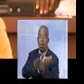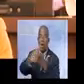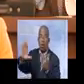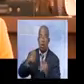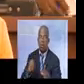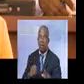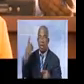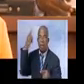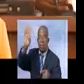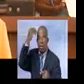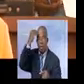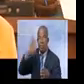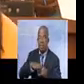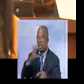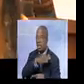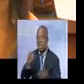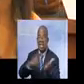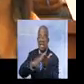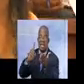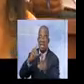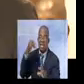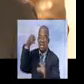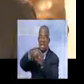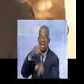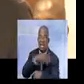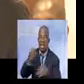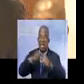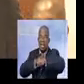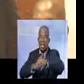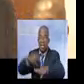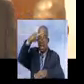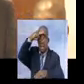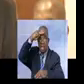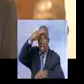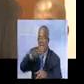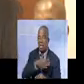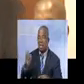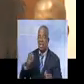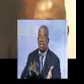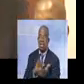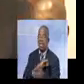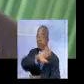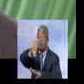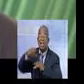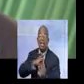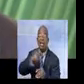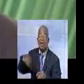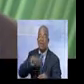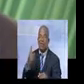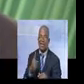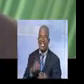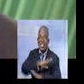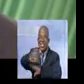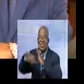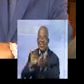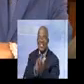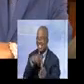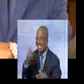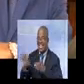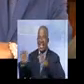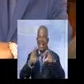Mesdames, messieurs, pour le ministre d'État, ministre de l'Intérieur et de la Sécurité, Ahmed Bakayoko, ses performances économiques sont portées par